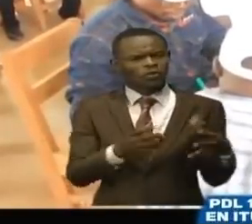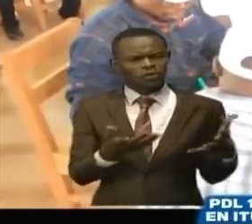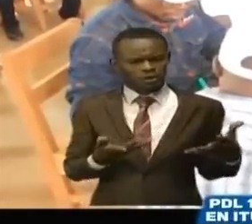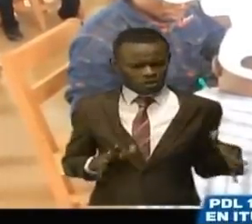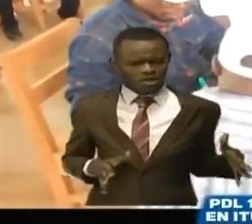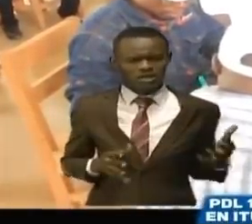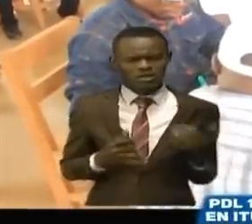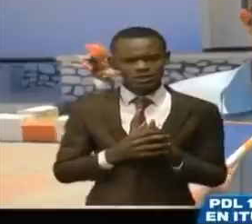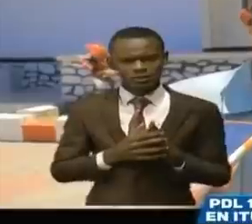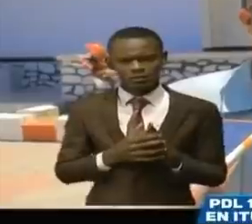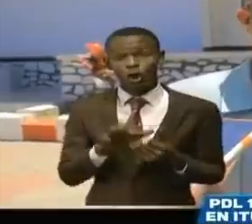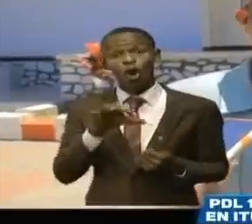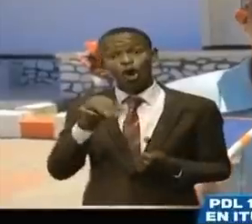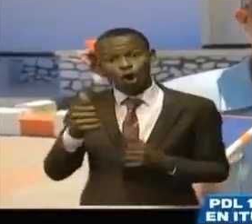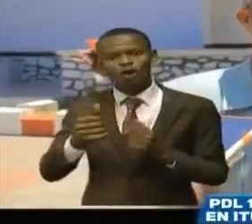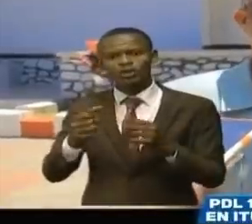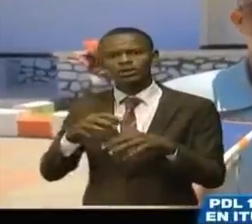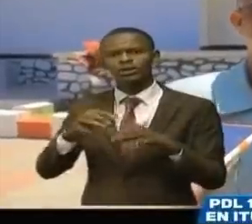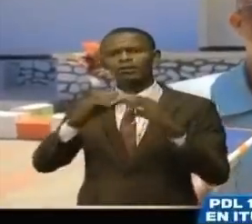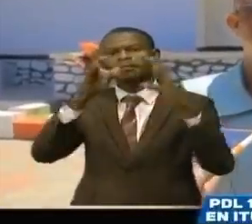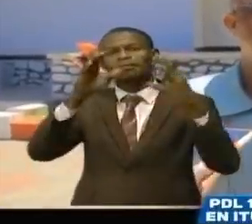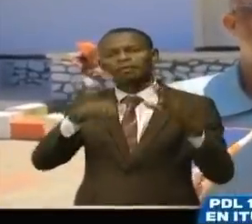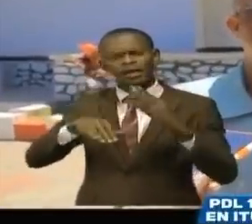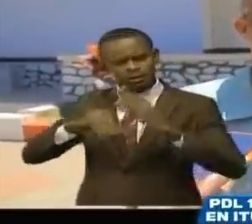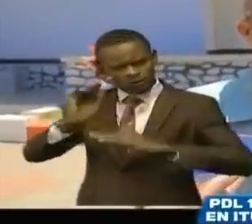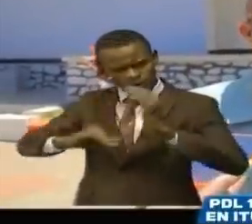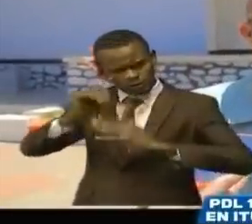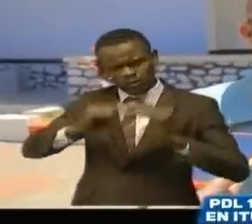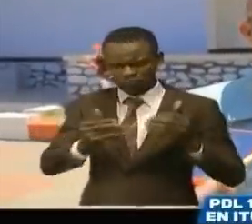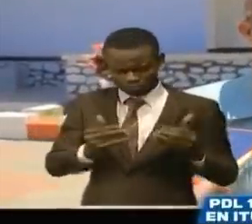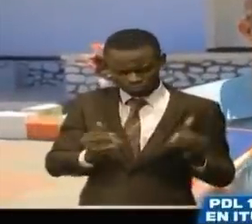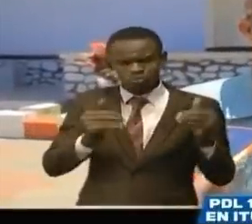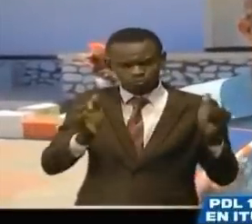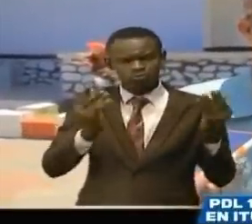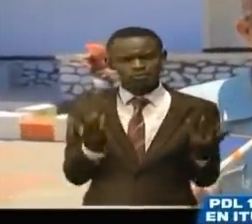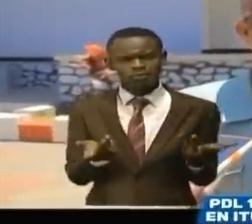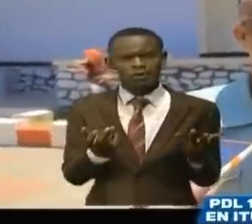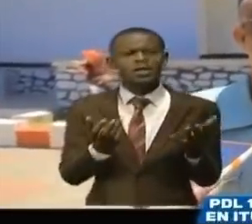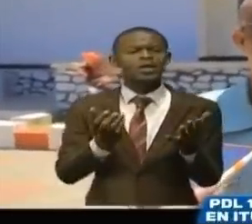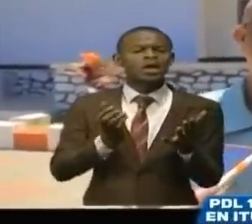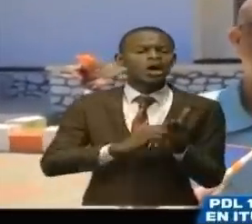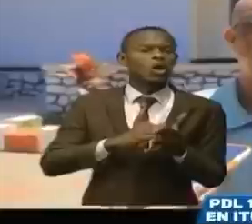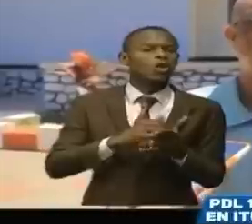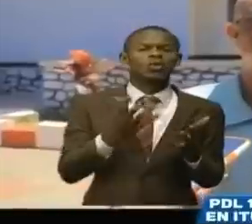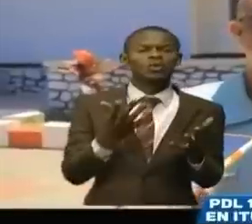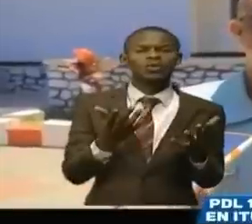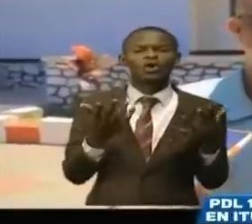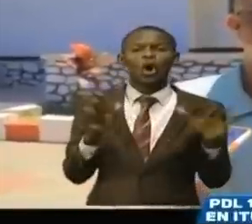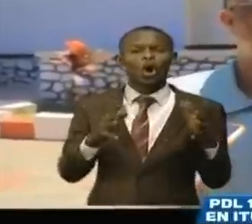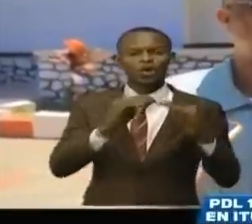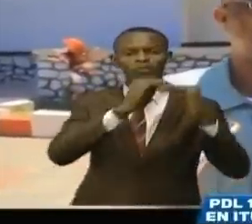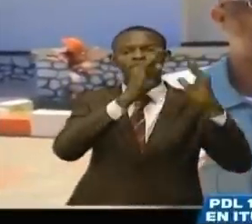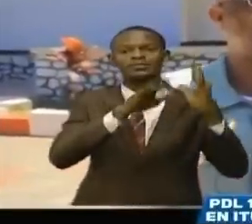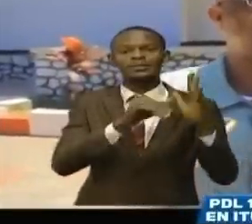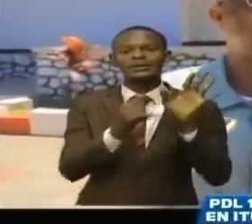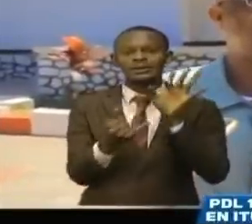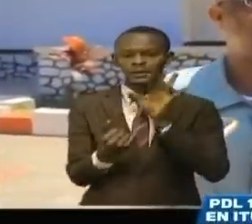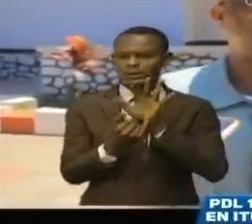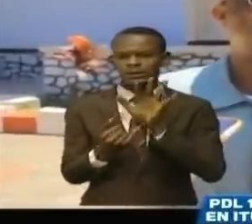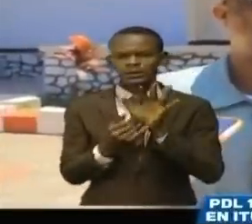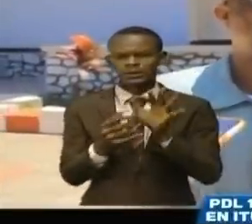faire incessamment. Et au même moment, nous allons aussi recevoir 6 autres ouvrages dans le